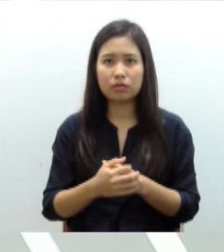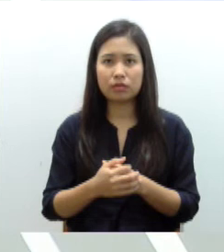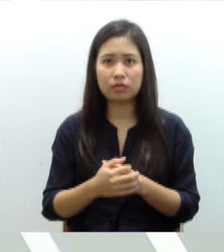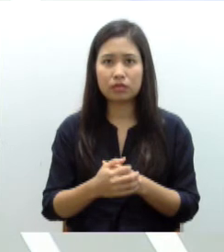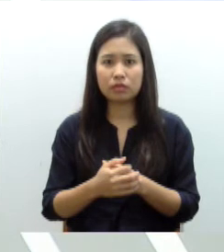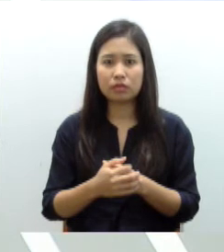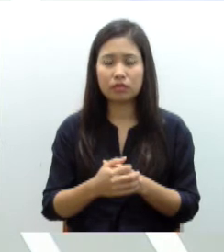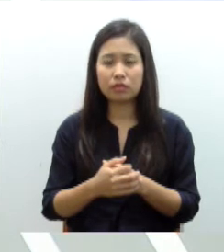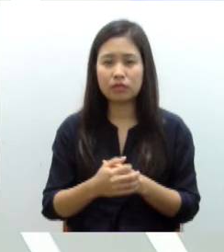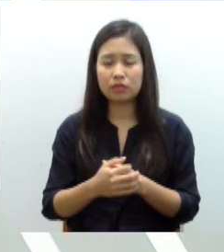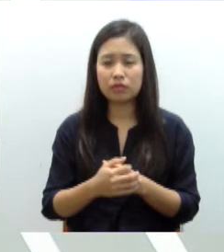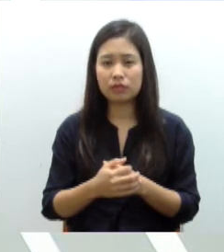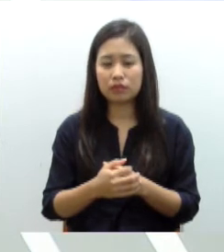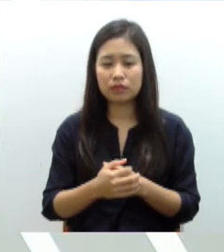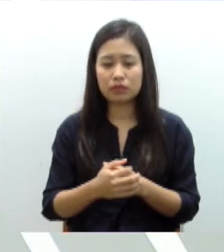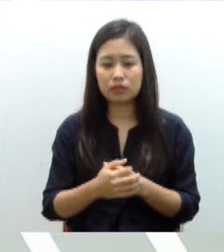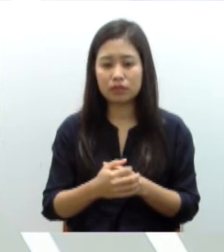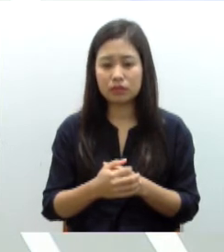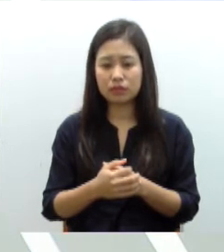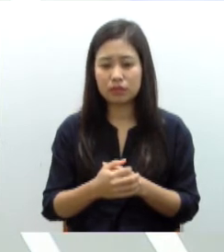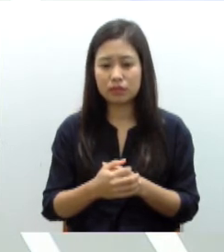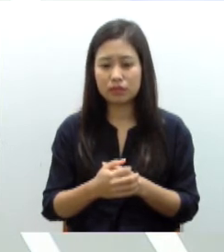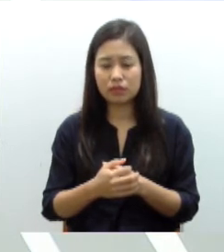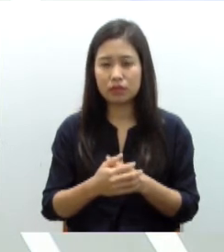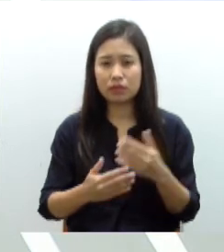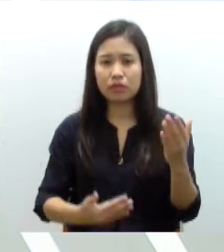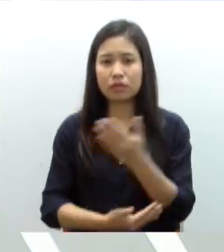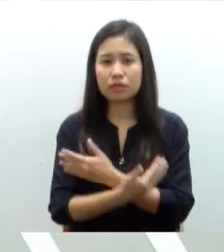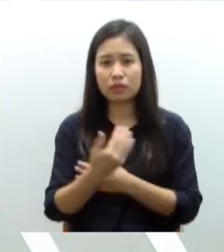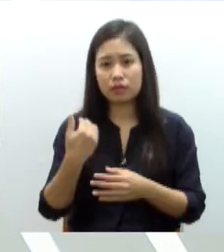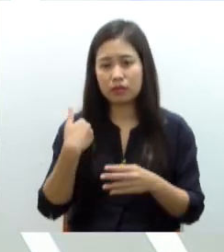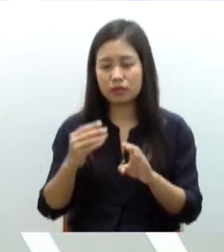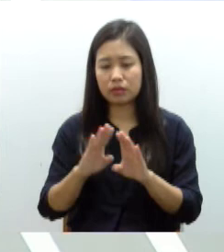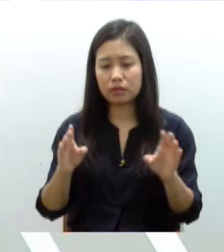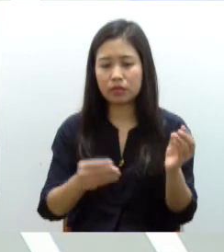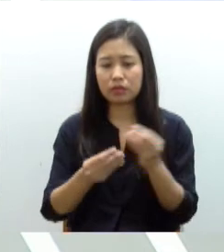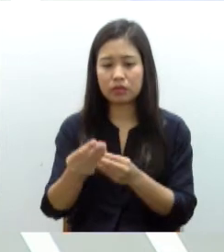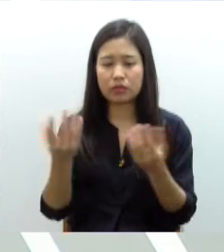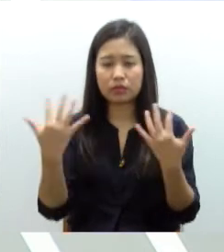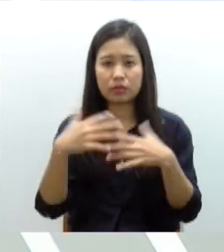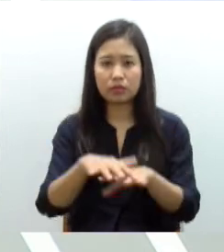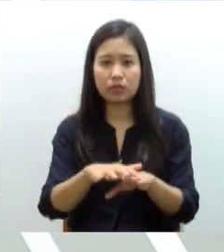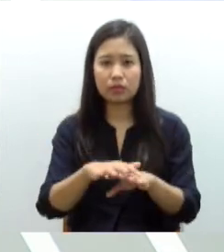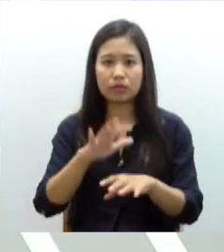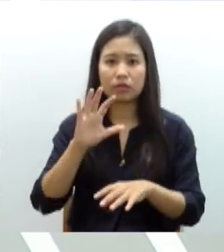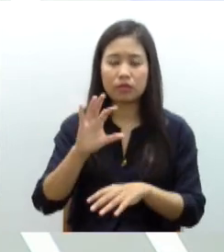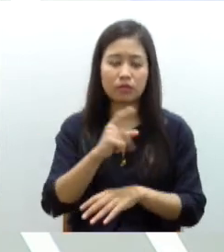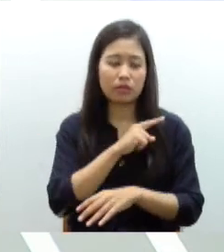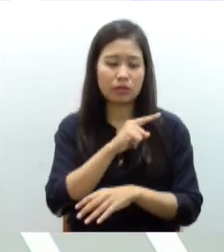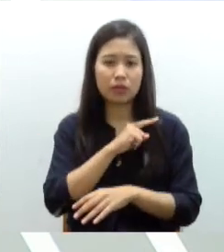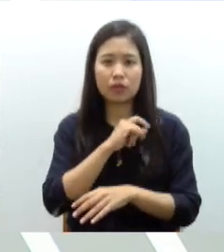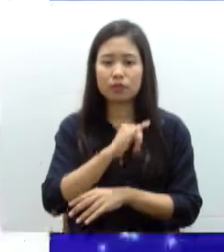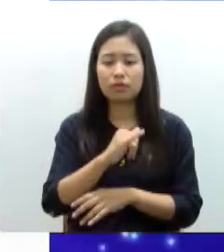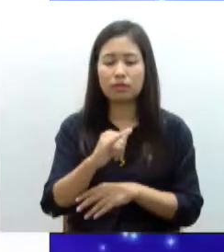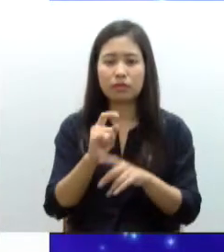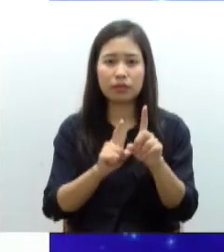และในส่วนหนึ่งก็คือในปีนี้เราเปิดโอกาสให้มีส่วนร่วมของทุกภาคส่วนมากขึ้นอย่